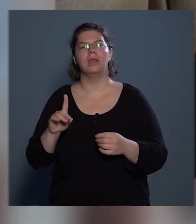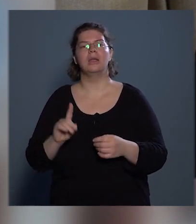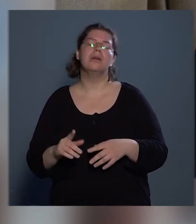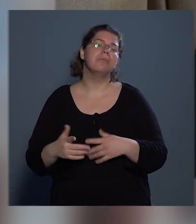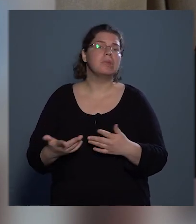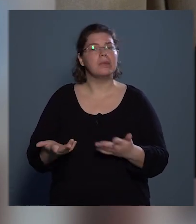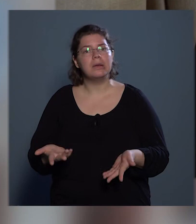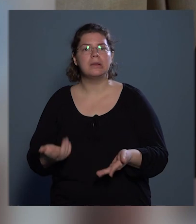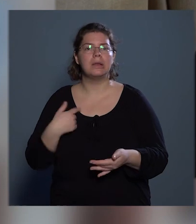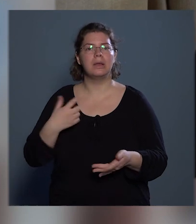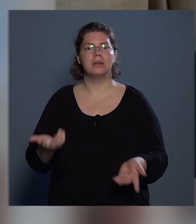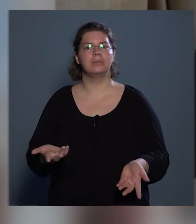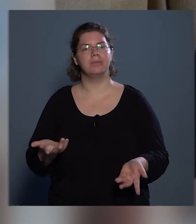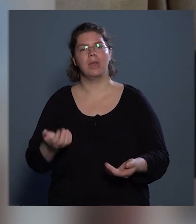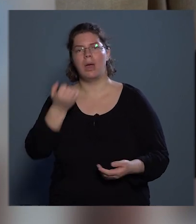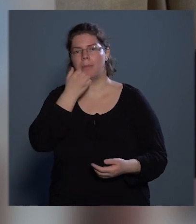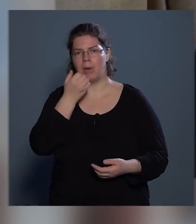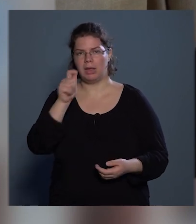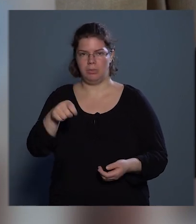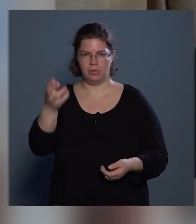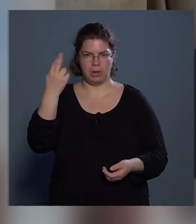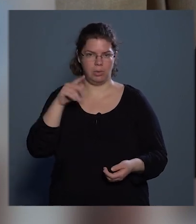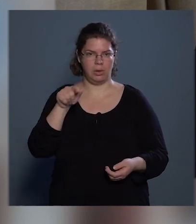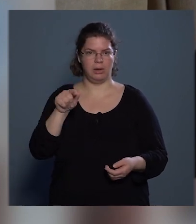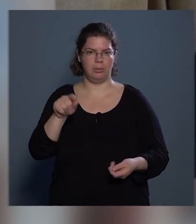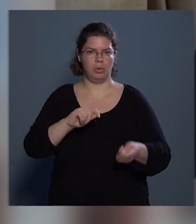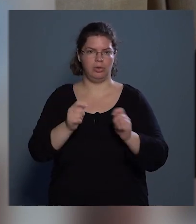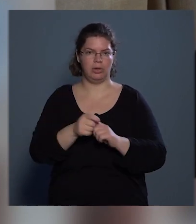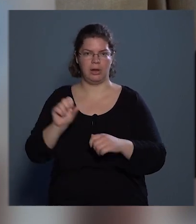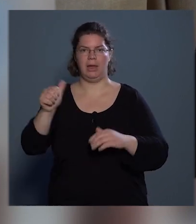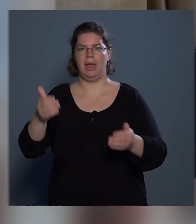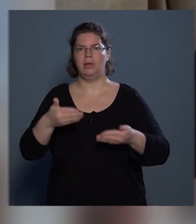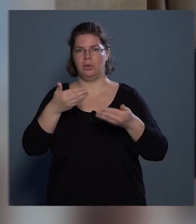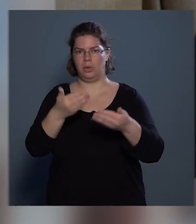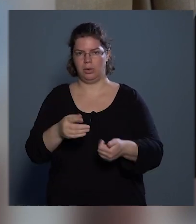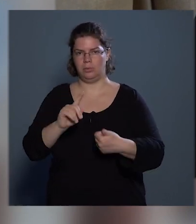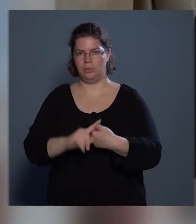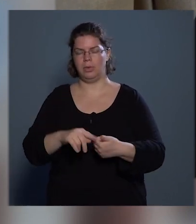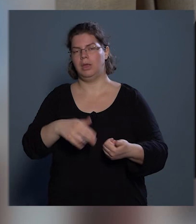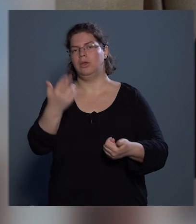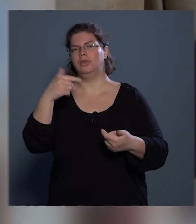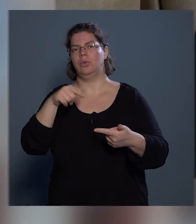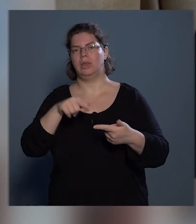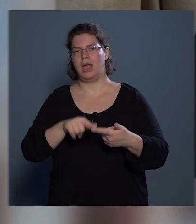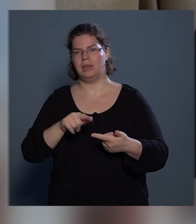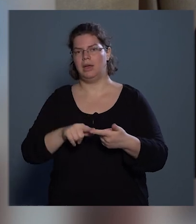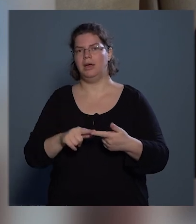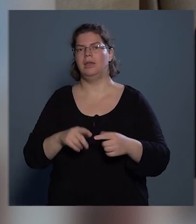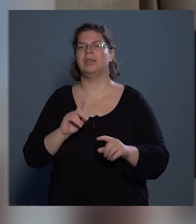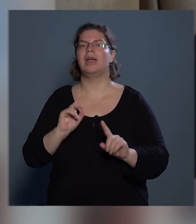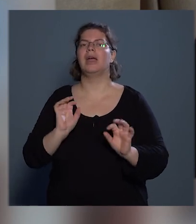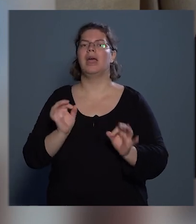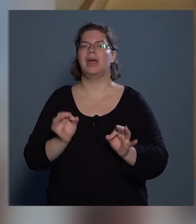én a MAH képviselő úri módosítóját teszem fel először szavazásra, és utána pedig az eredeti